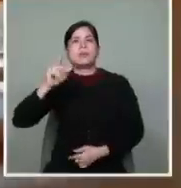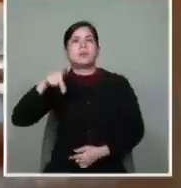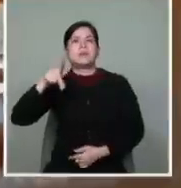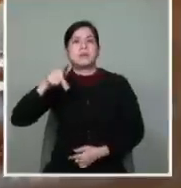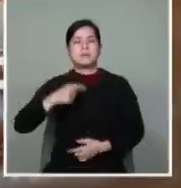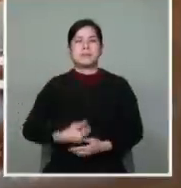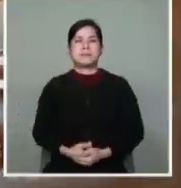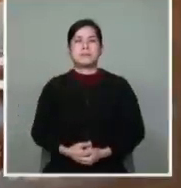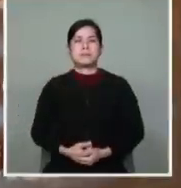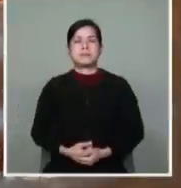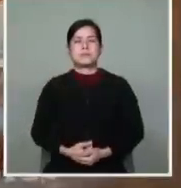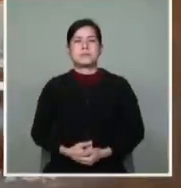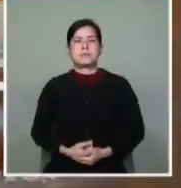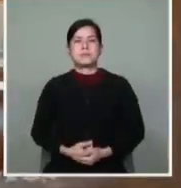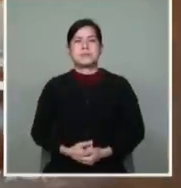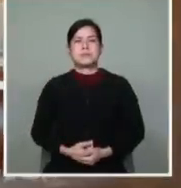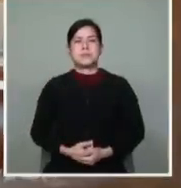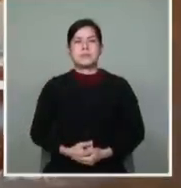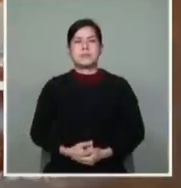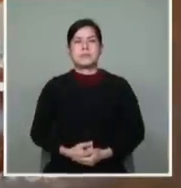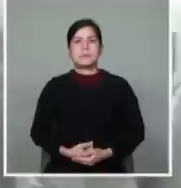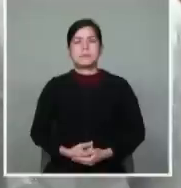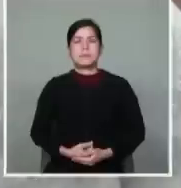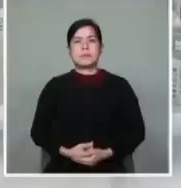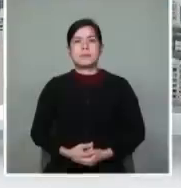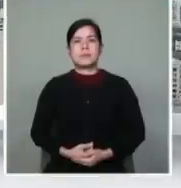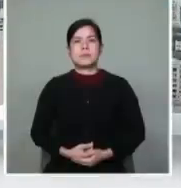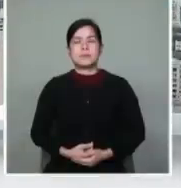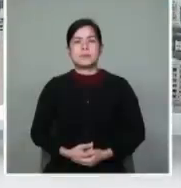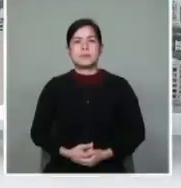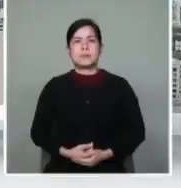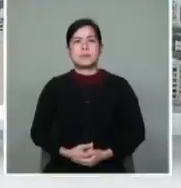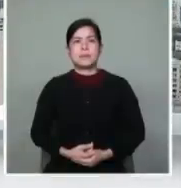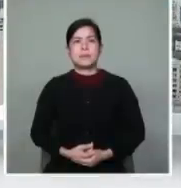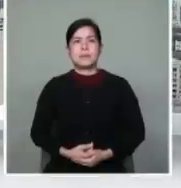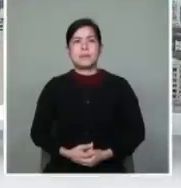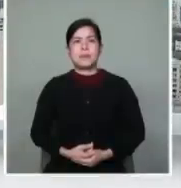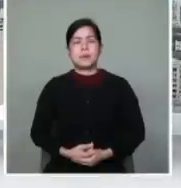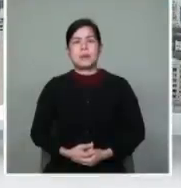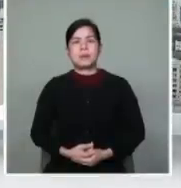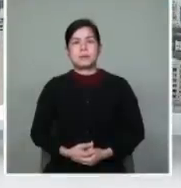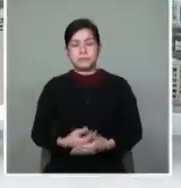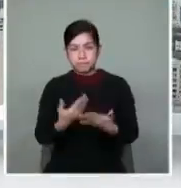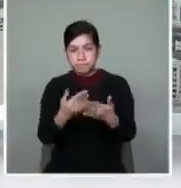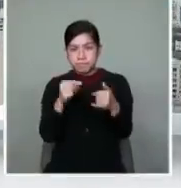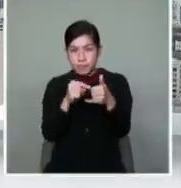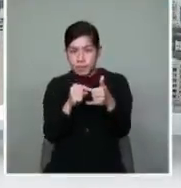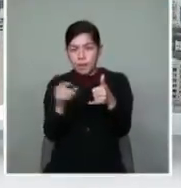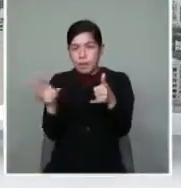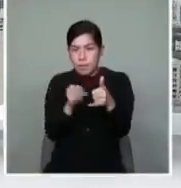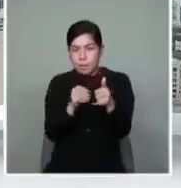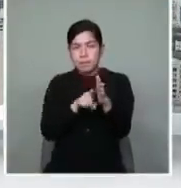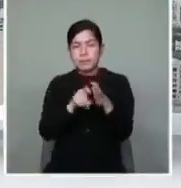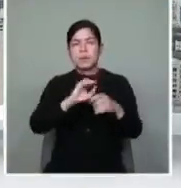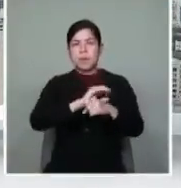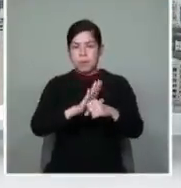ค่ะ ซึ่งประเด็นที่ทรัมป์ติดเชื้อโควิด-19 ถือว่าเป็นข่